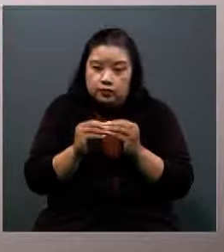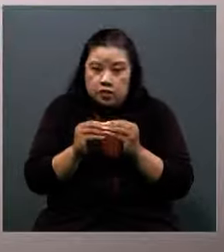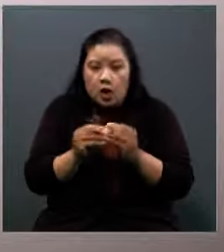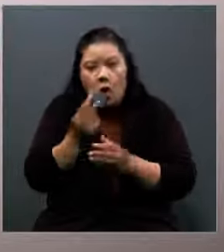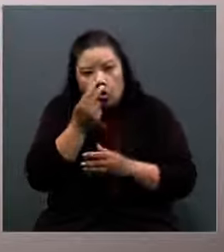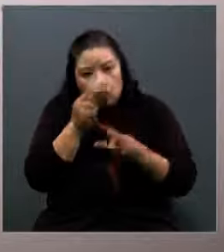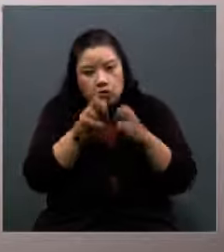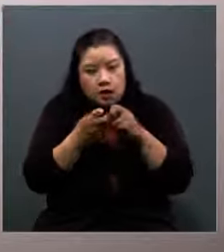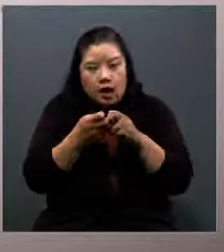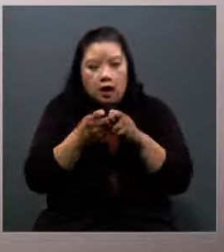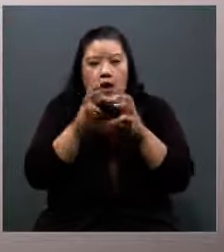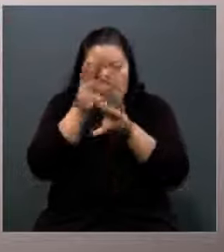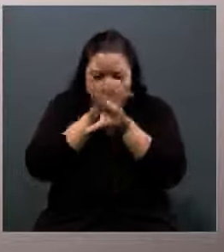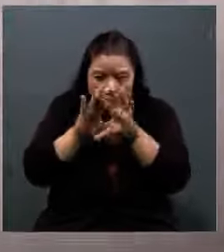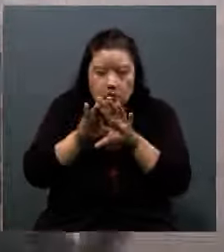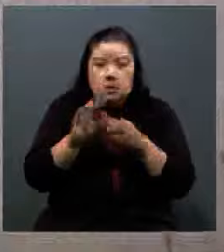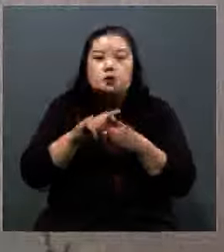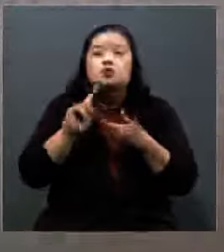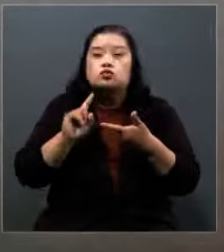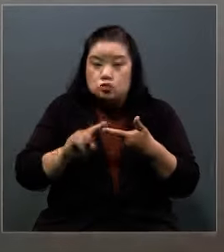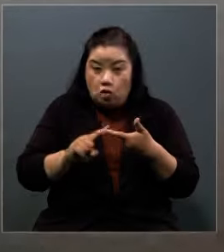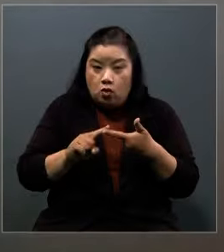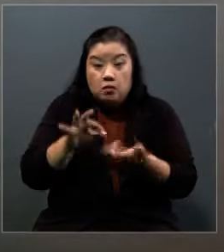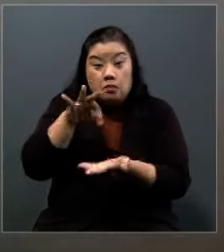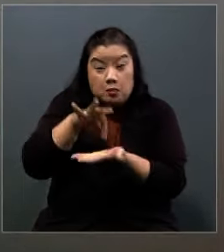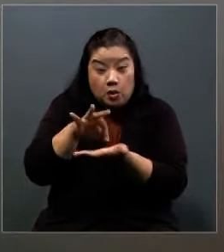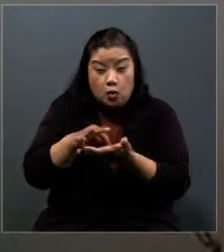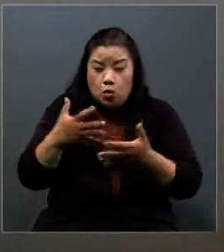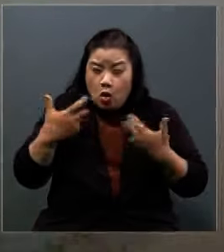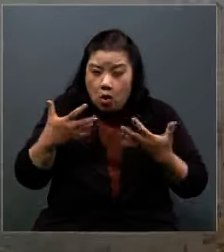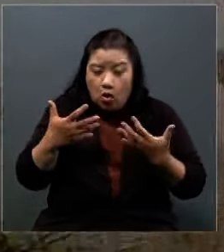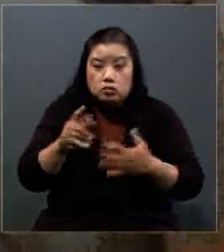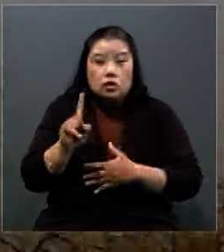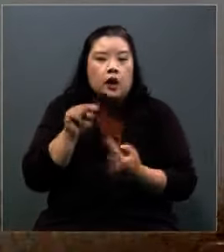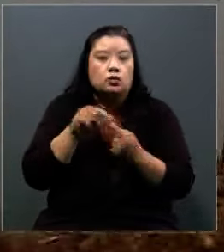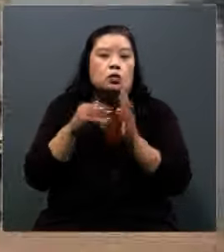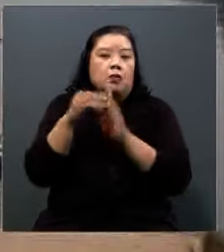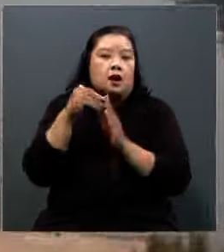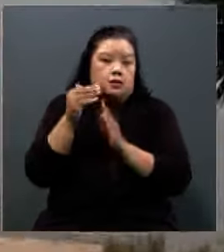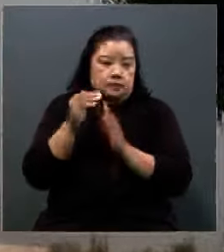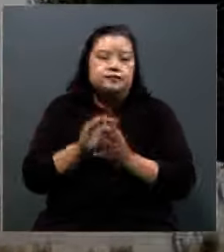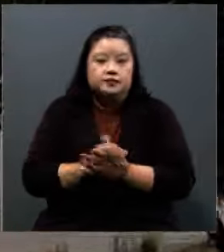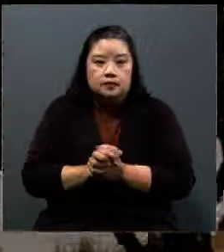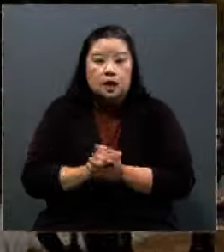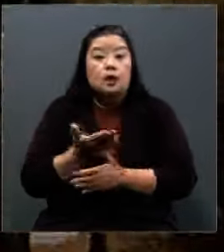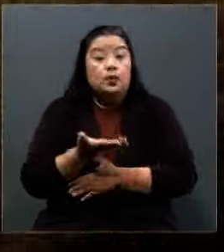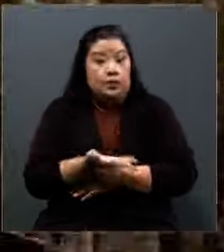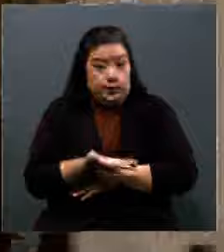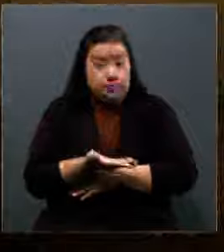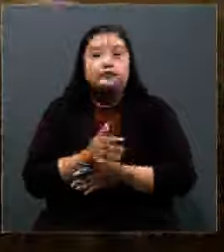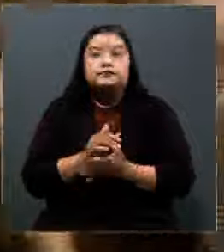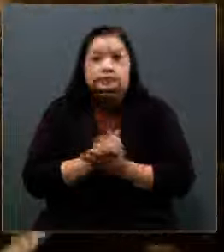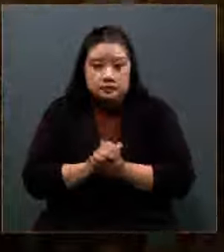PM 2.5 ฮอตสปอตแล้วก็เรื่องของไฟป่าในพื้นที่ภาคเหนือกันครับไปดูนี่คือสภาพนะท้องฟ้